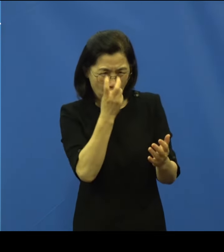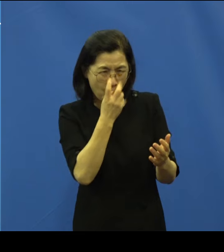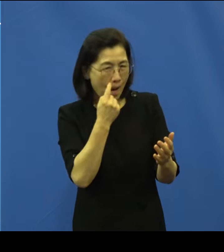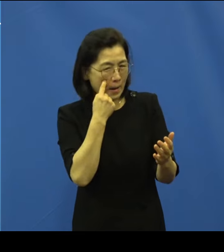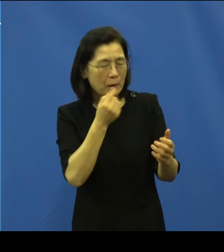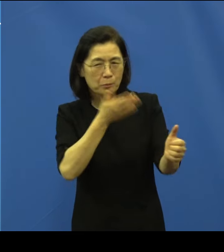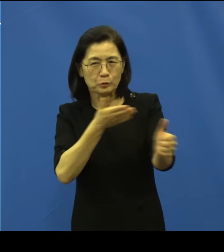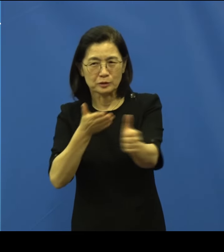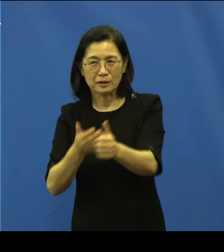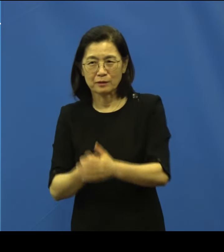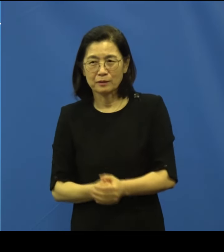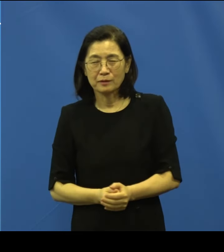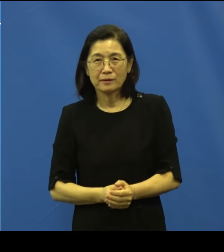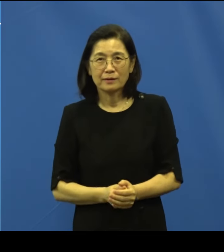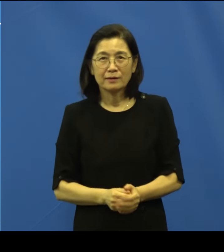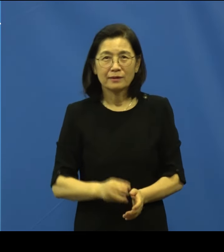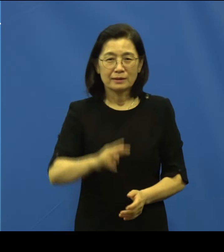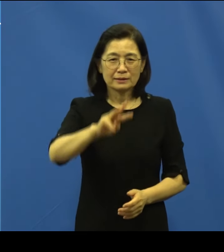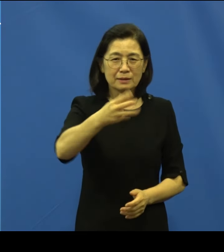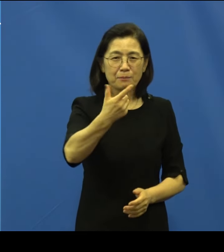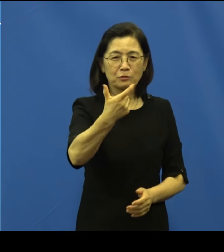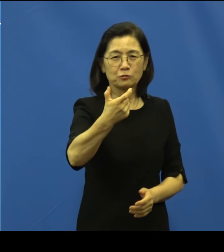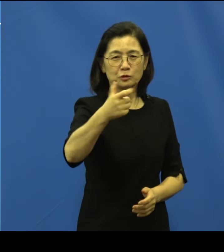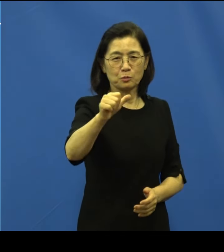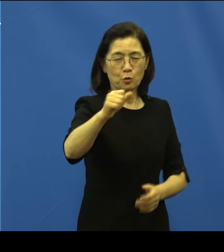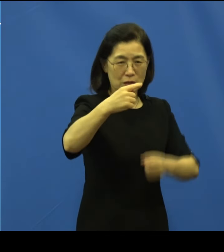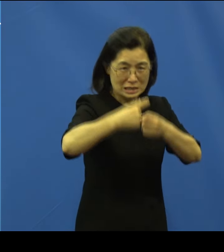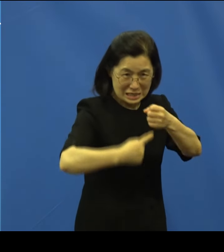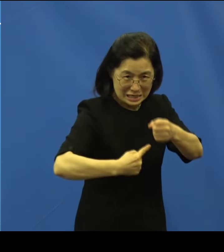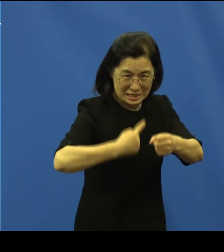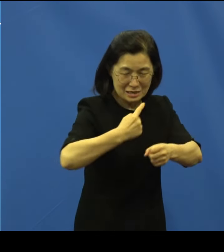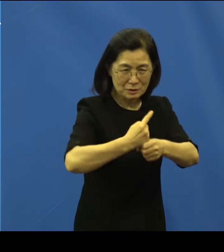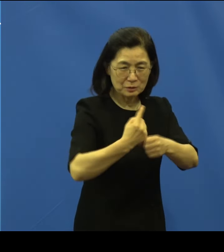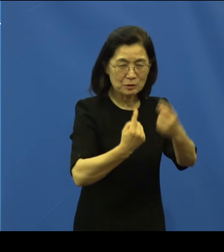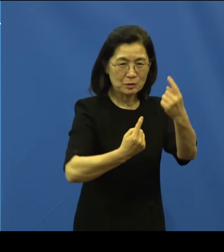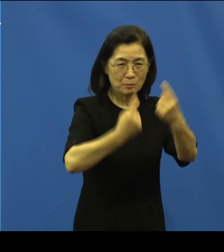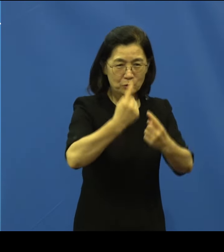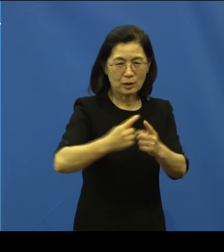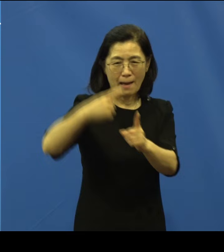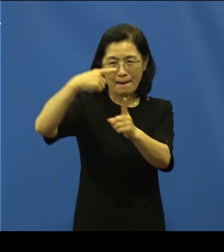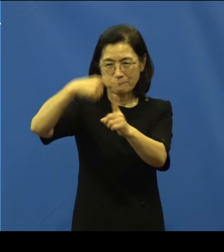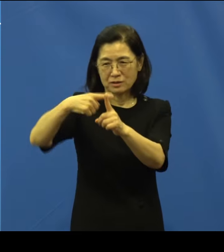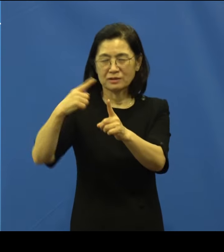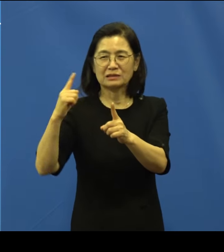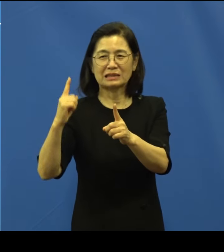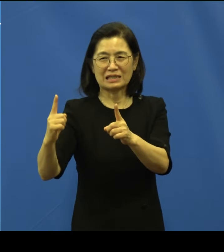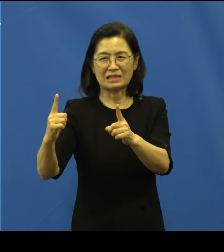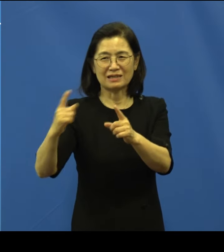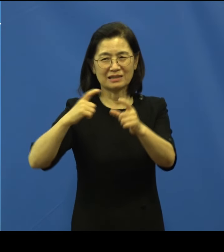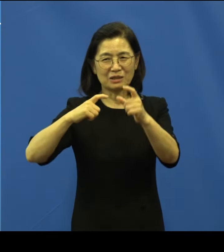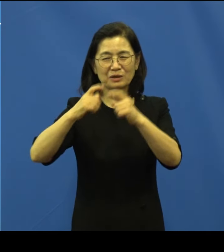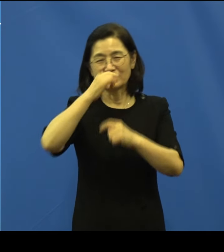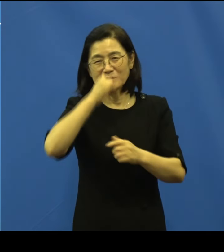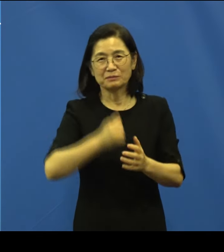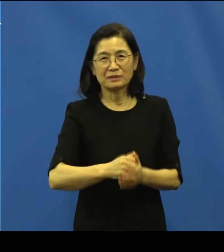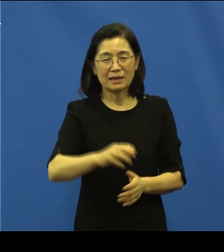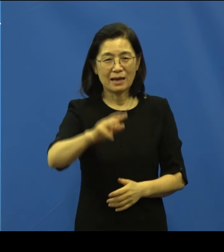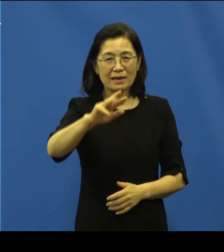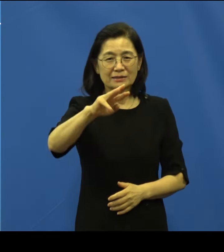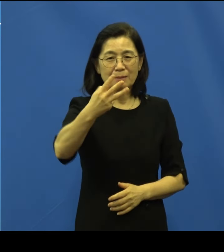그러니까 365일보다 하나 더한 숫자예요. 의미가 있지 않아요? 우리는 매일 두려움을 느끼고